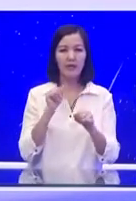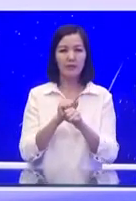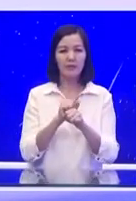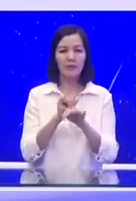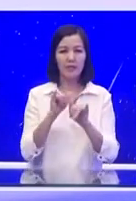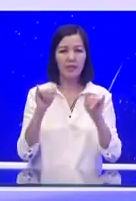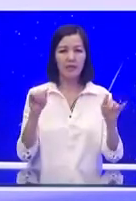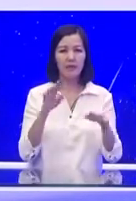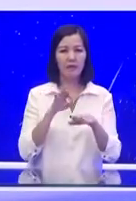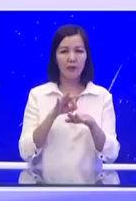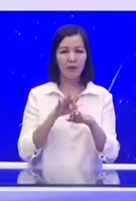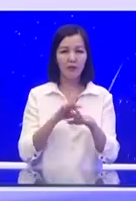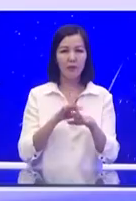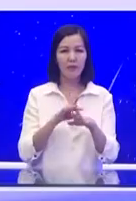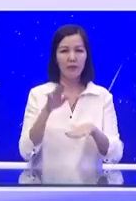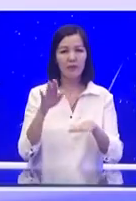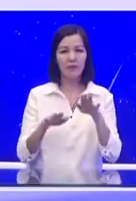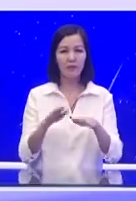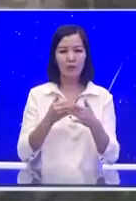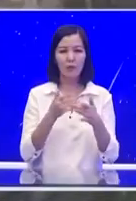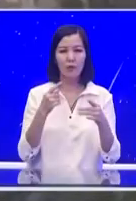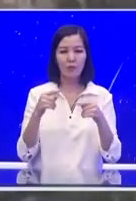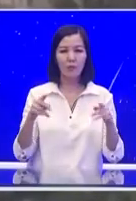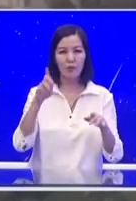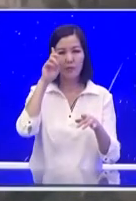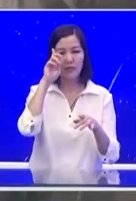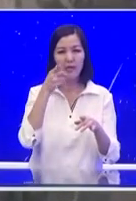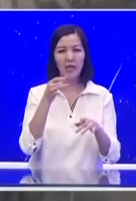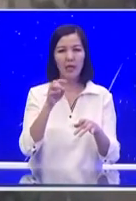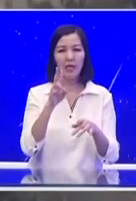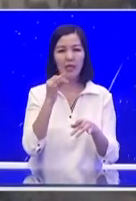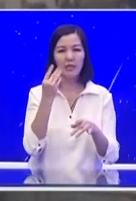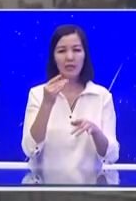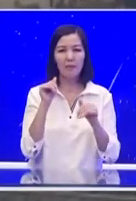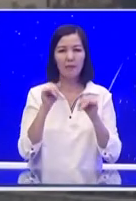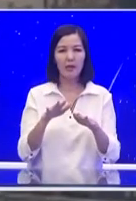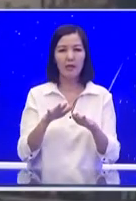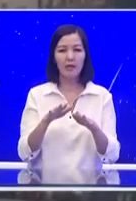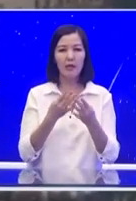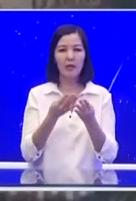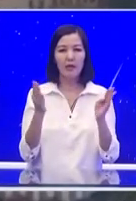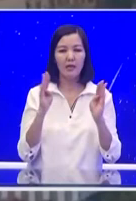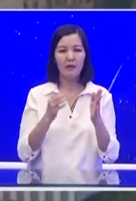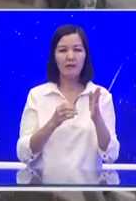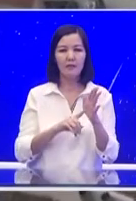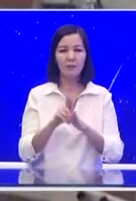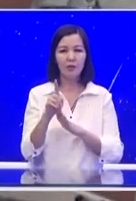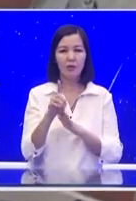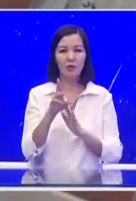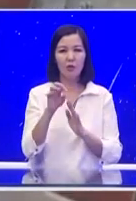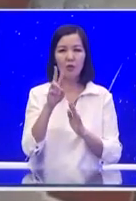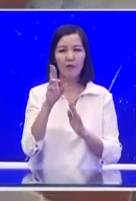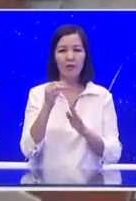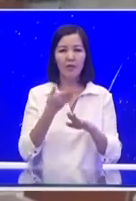распространение коронавируса. По сравнению со многими другими странами, Греция приняла меры по локализации вспышки COVID-19